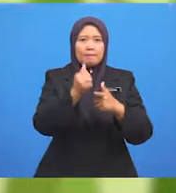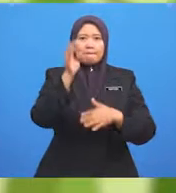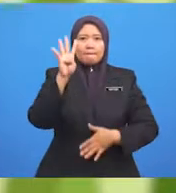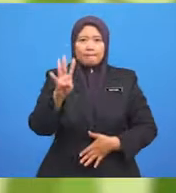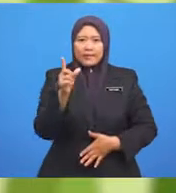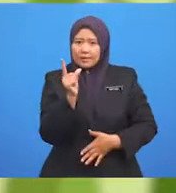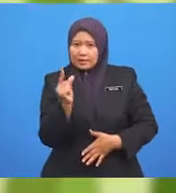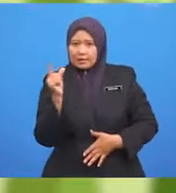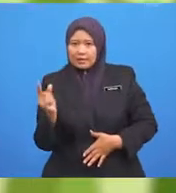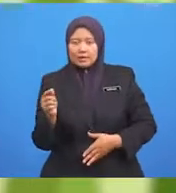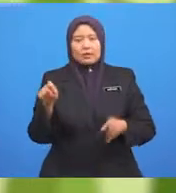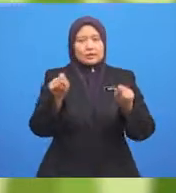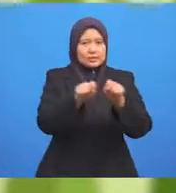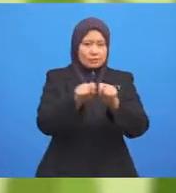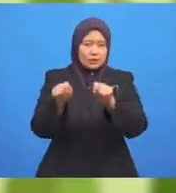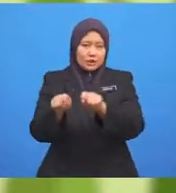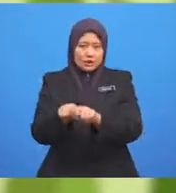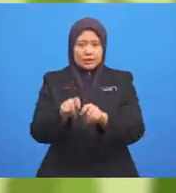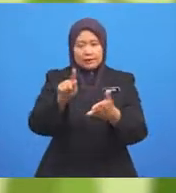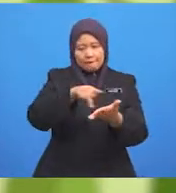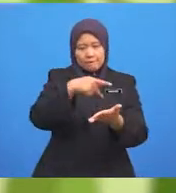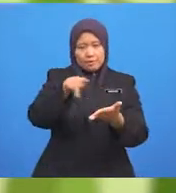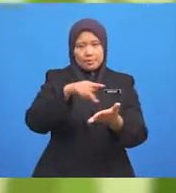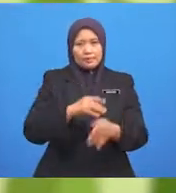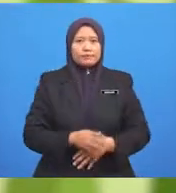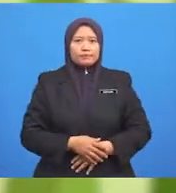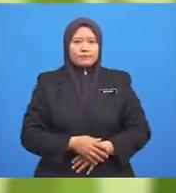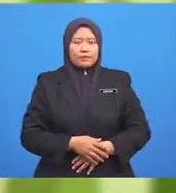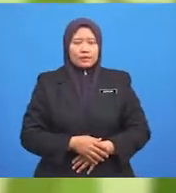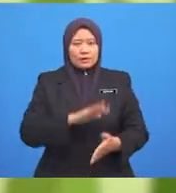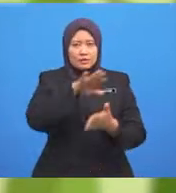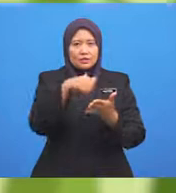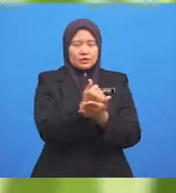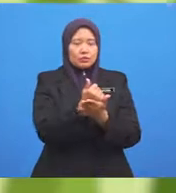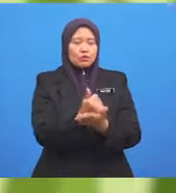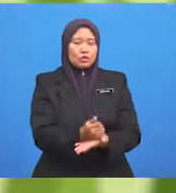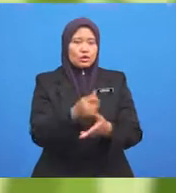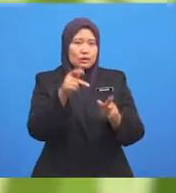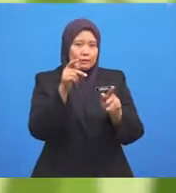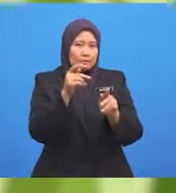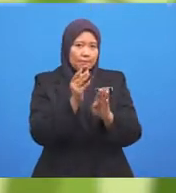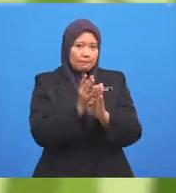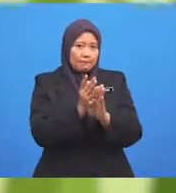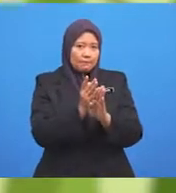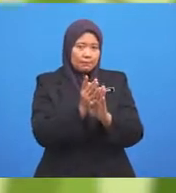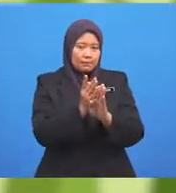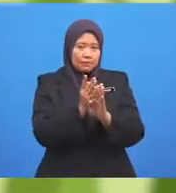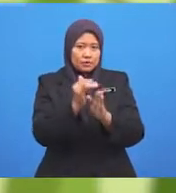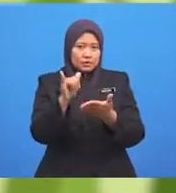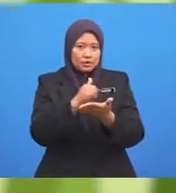seperti pantun juga. Kesemua baris ini juga merupakan maksud syair yang telah